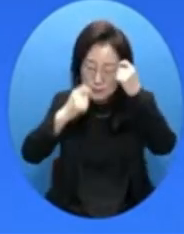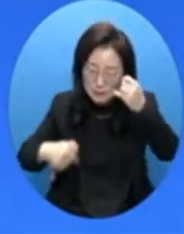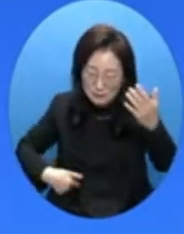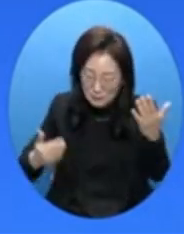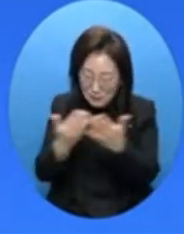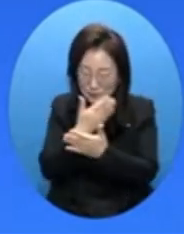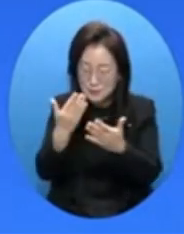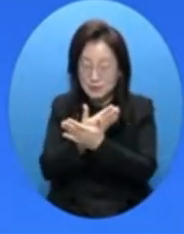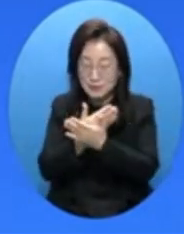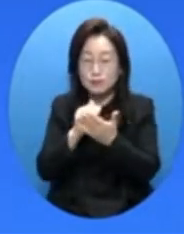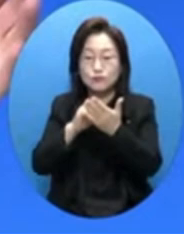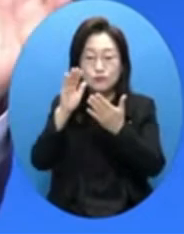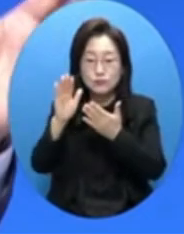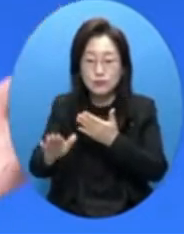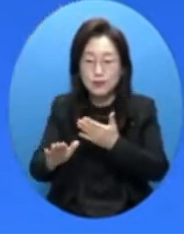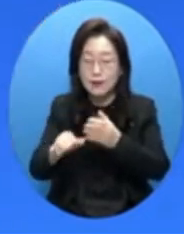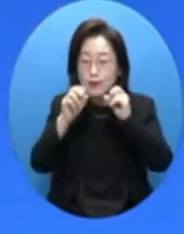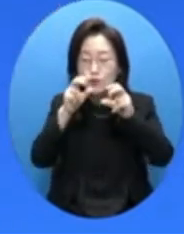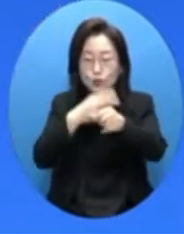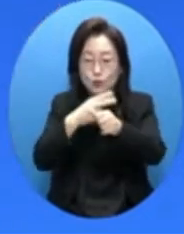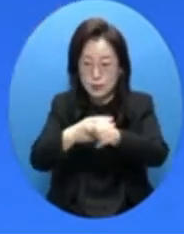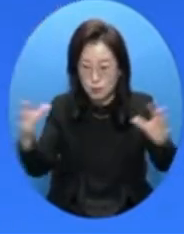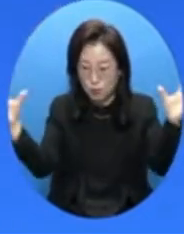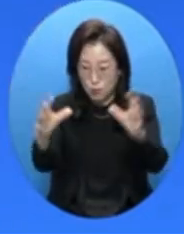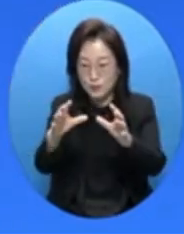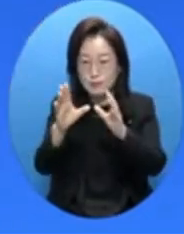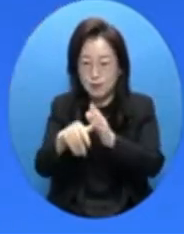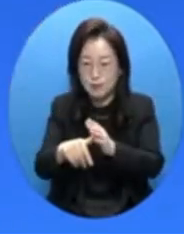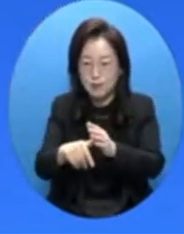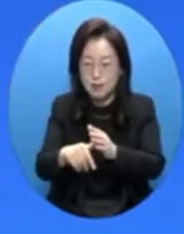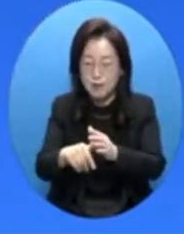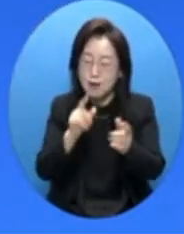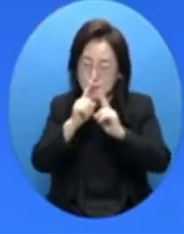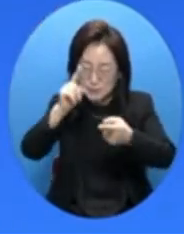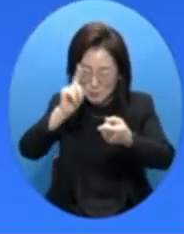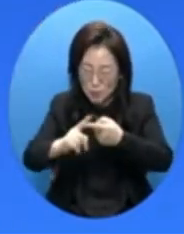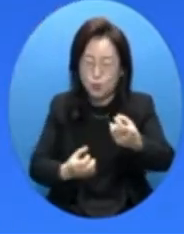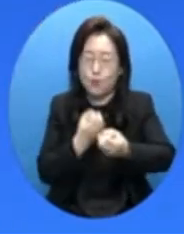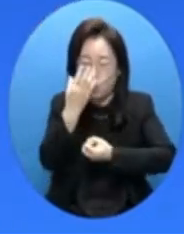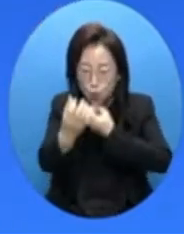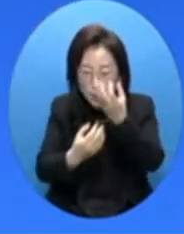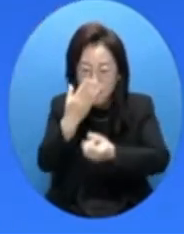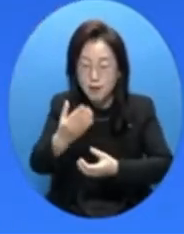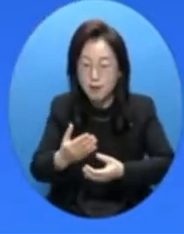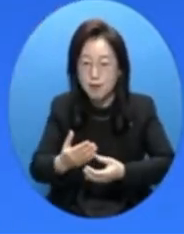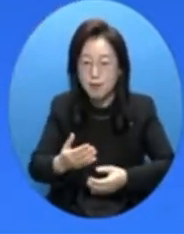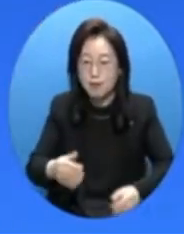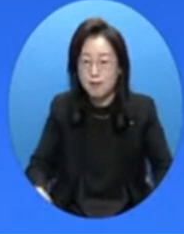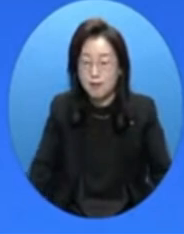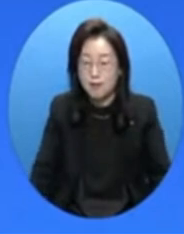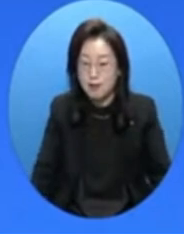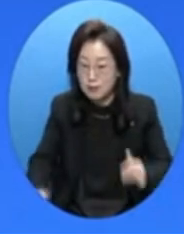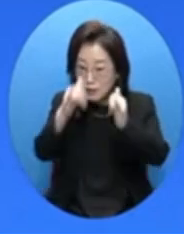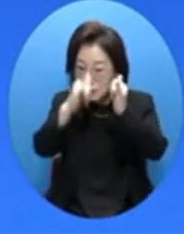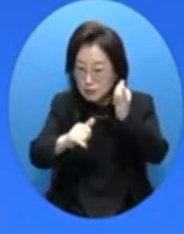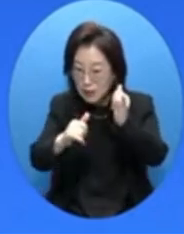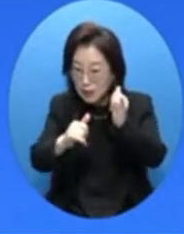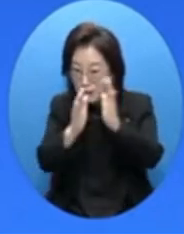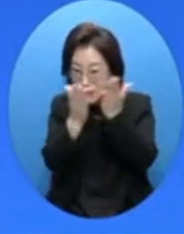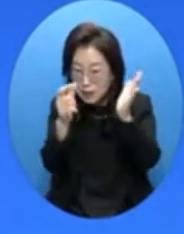통해 잡아 하고 나서 선교사님들 모인 자리에서 그 말씀을 고백합니다 나중에 그의기로 보면 가장